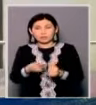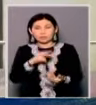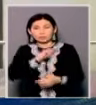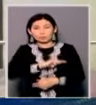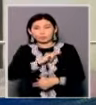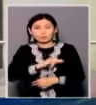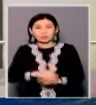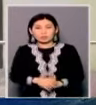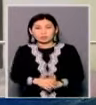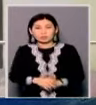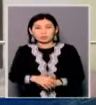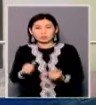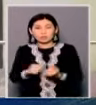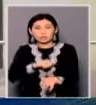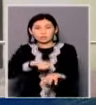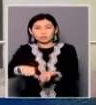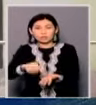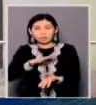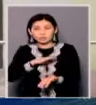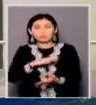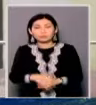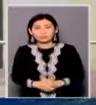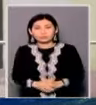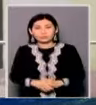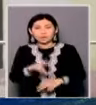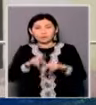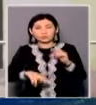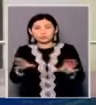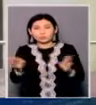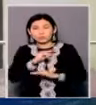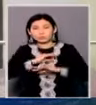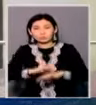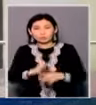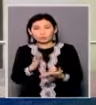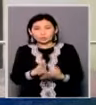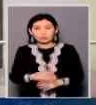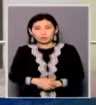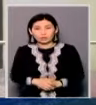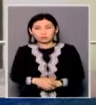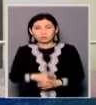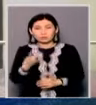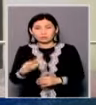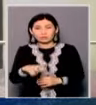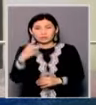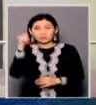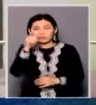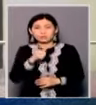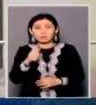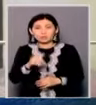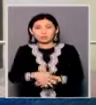жұмыстар тас жол салу, яғни құрылыс монтаж жұмыстары жүргізілетін болады. Яғни 2022